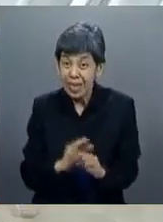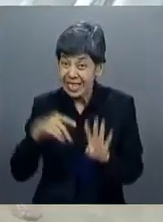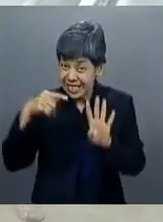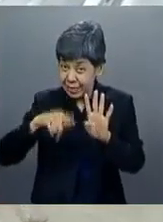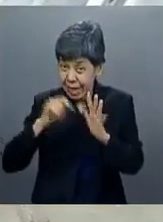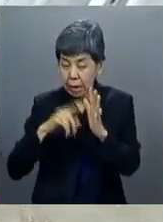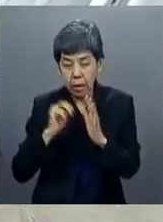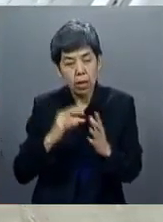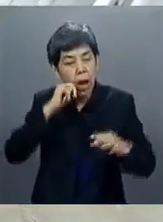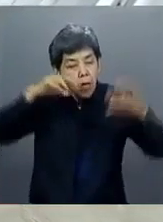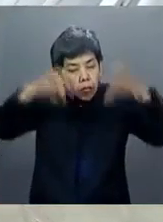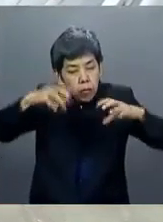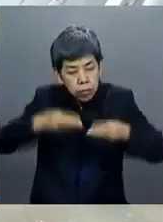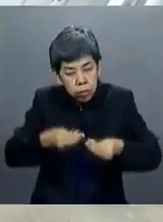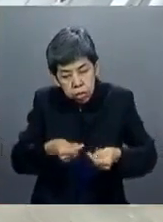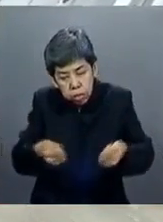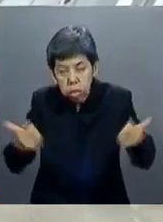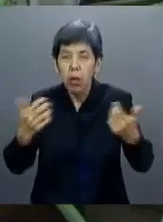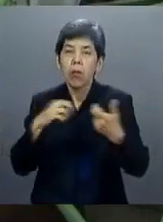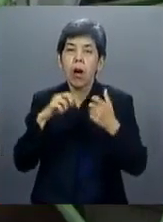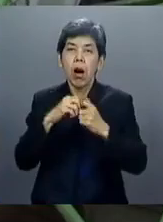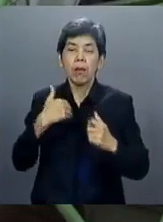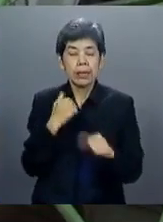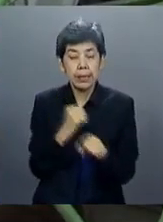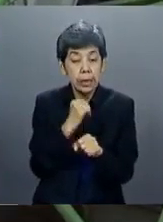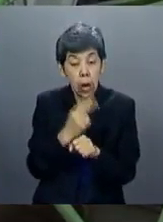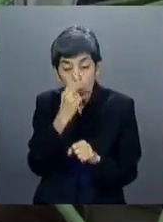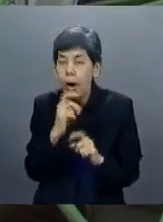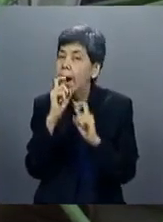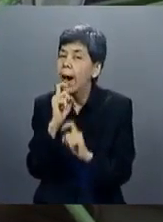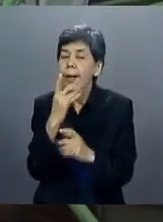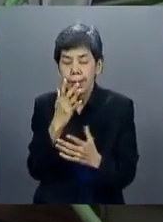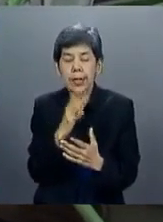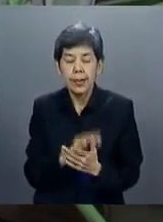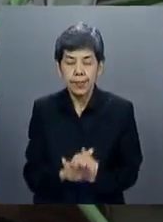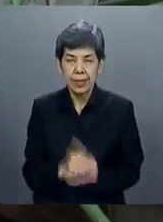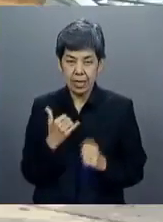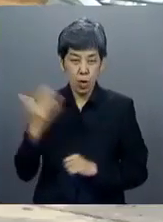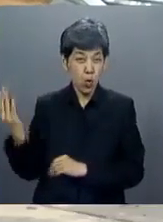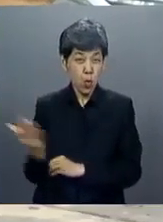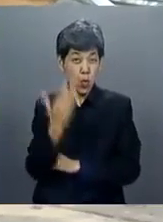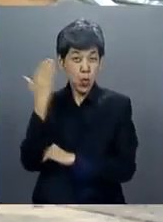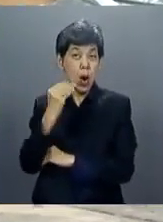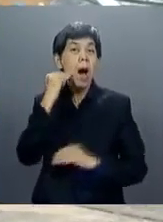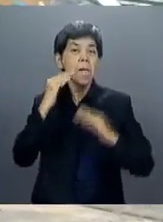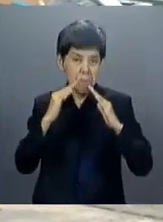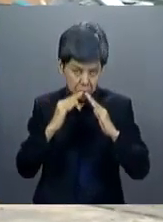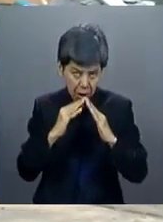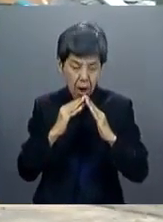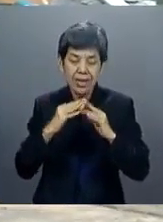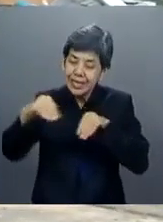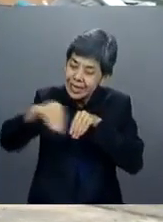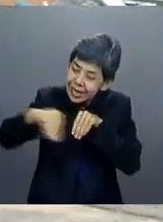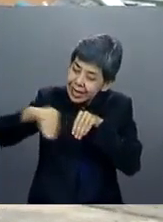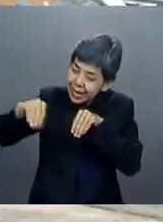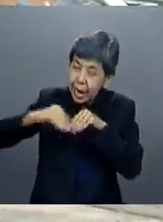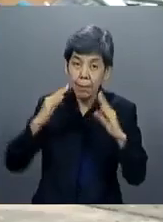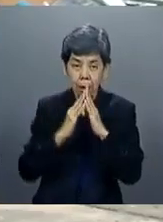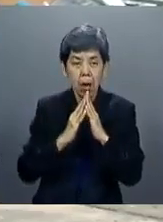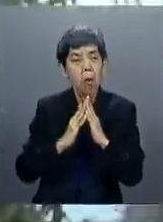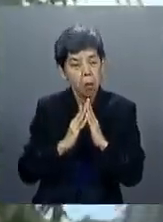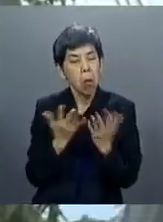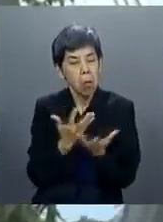ตันถูกน้ำฝนได้รับความเสียหายแต่ไม่มีใครเป็นอันตรายแรงลมยังพัดบ้านเรือนประชาชนที่อยู่บริเวณใกล้เคียงได้รับ